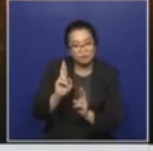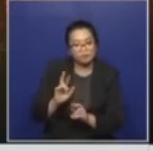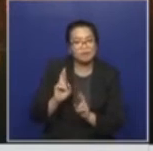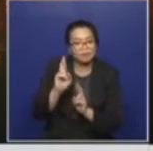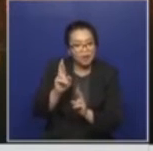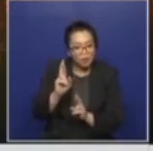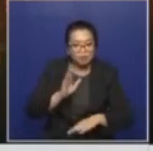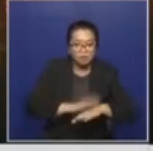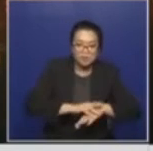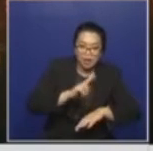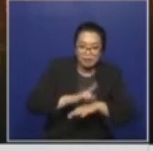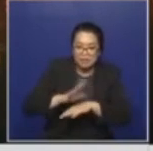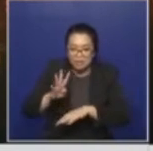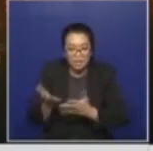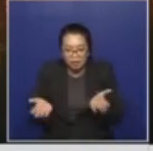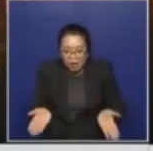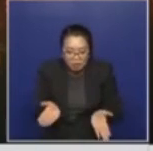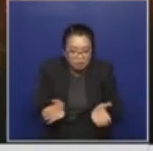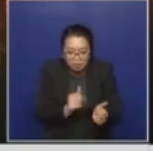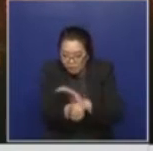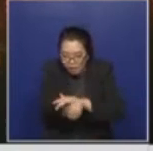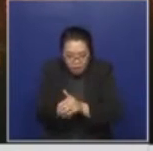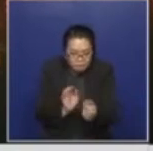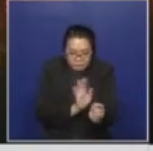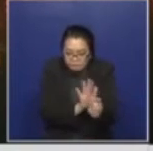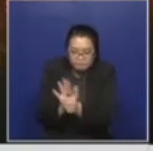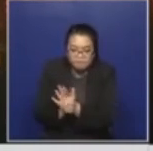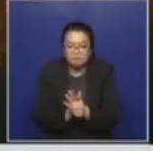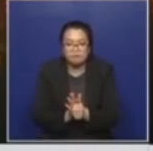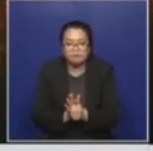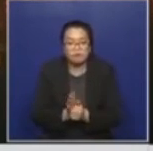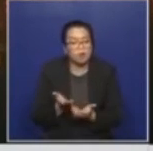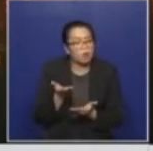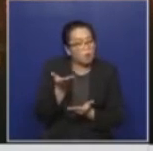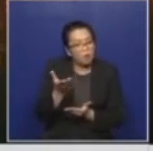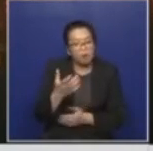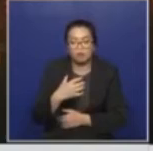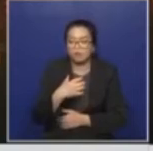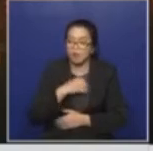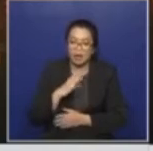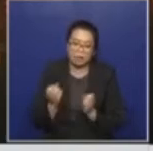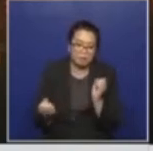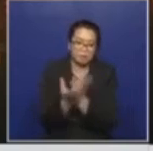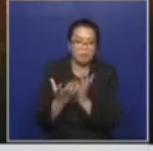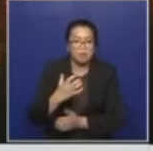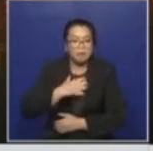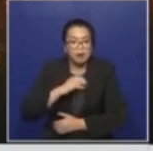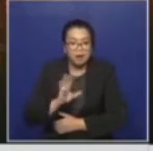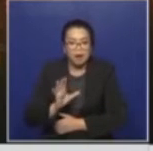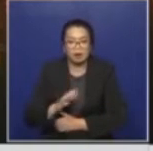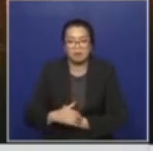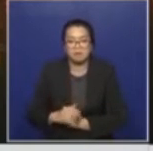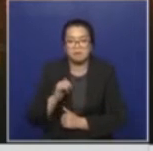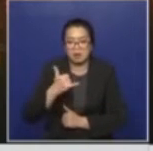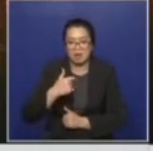จะเป็นมือที่3มือที่4หรือมือที่1มือที่2ผมไม่รู้ภาวนาขออย่าให้เกิดขึ้นจะมีลัก